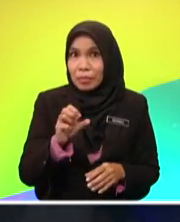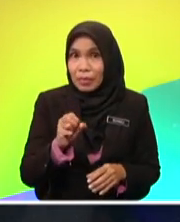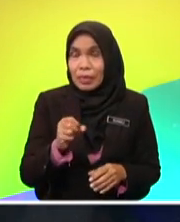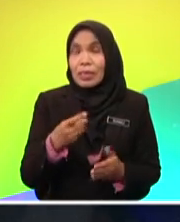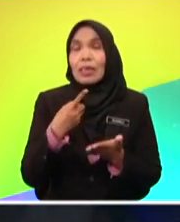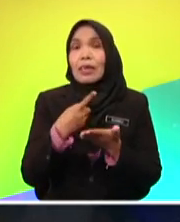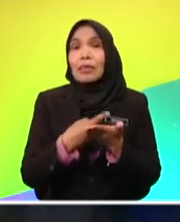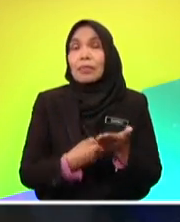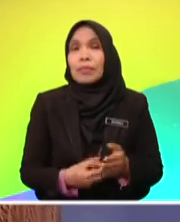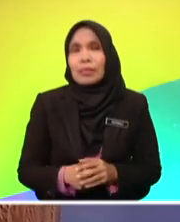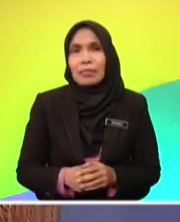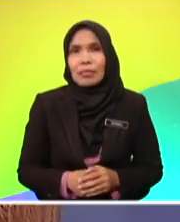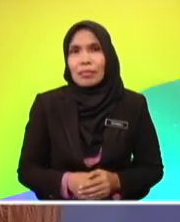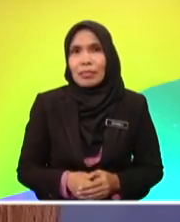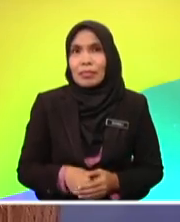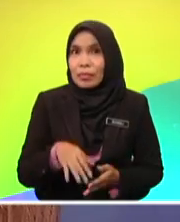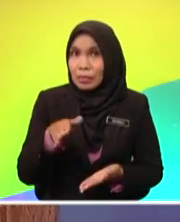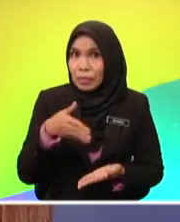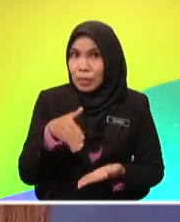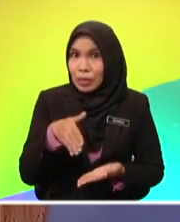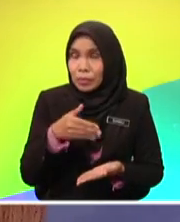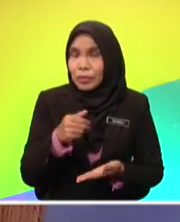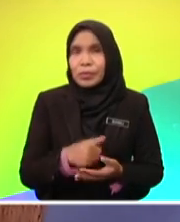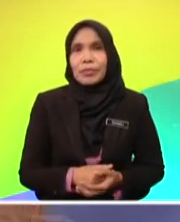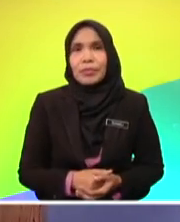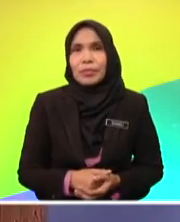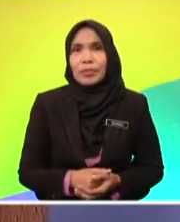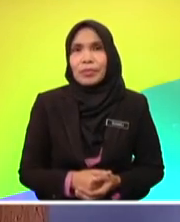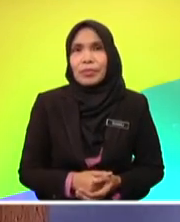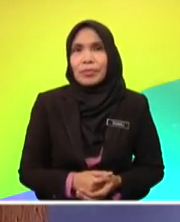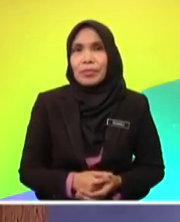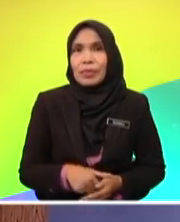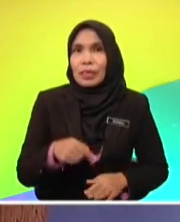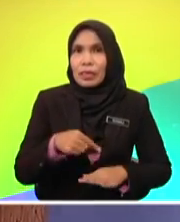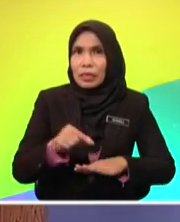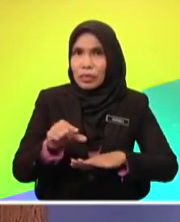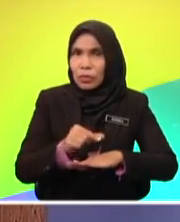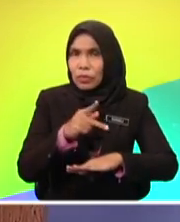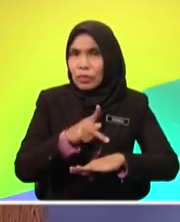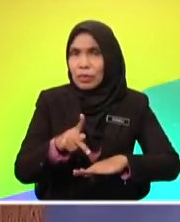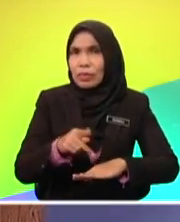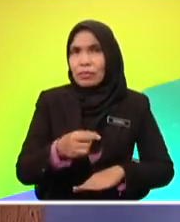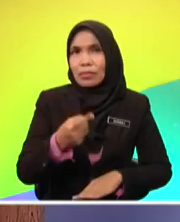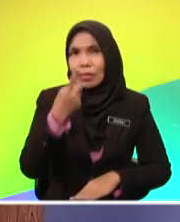penyapu. Tengok cikgu sapu, kan? Ini digunakan untuk menyapu. Okey,